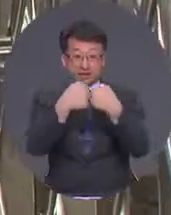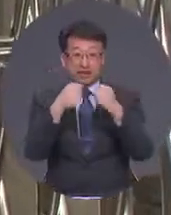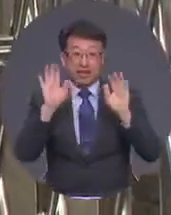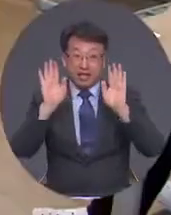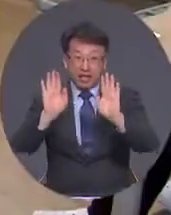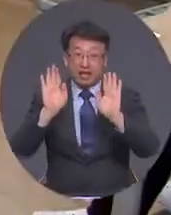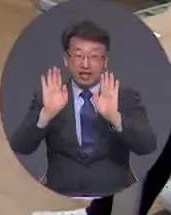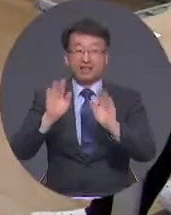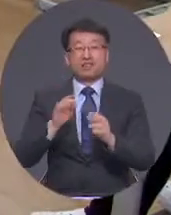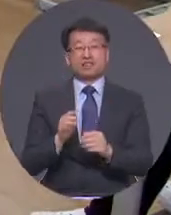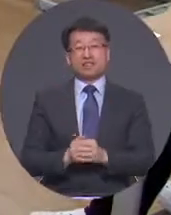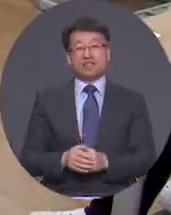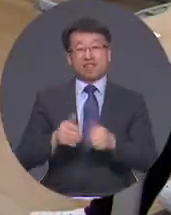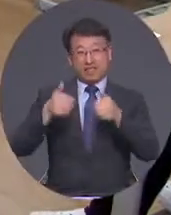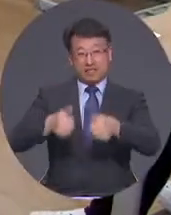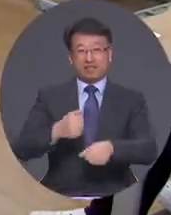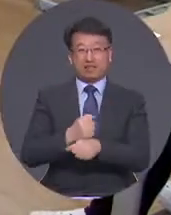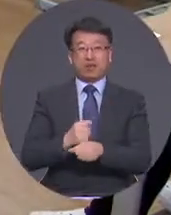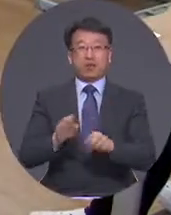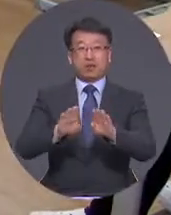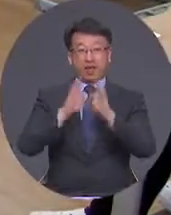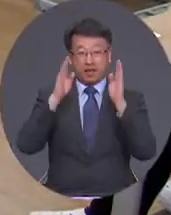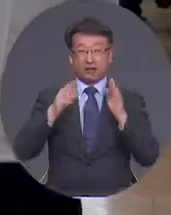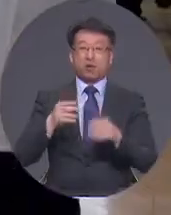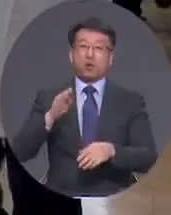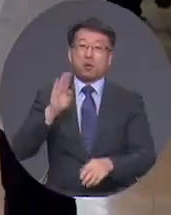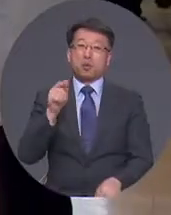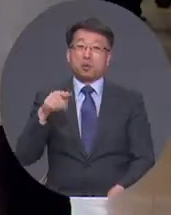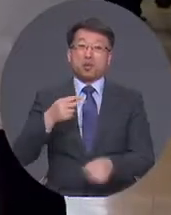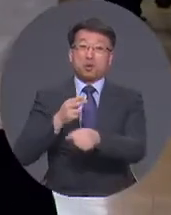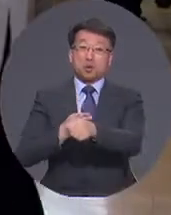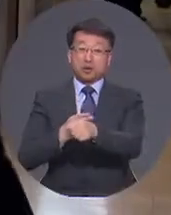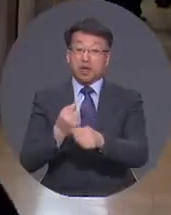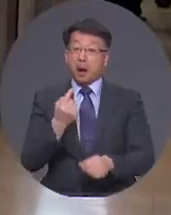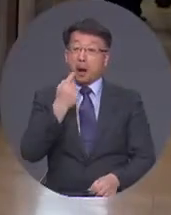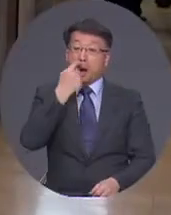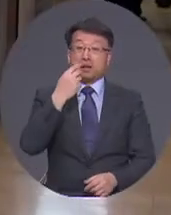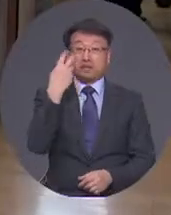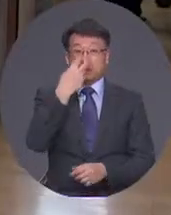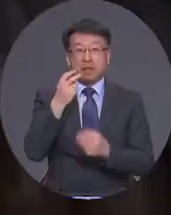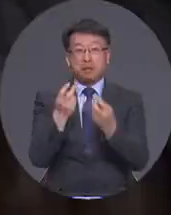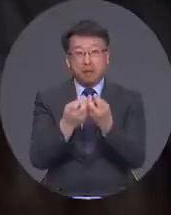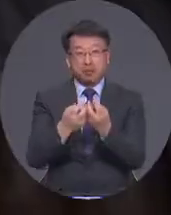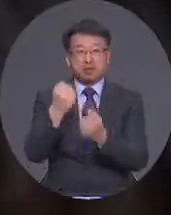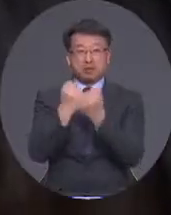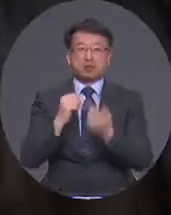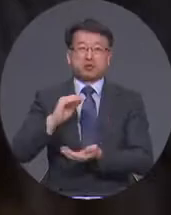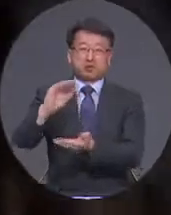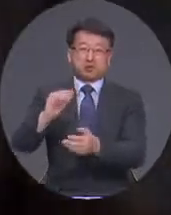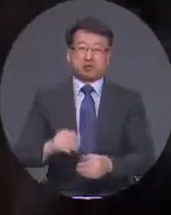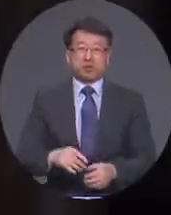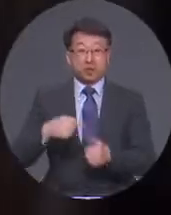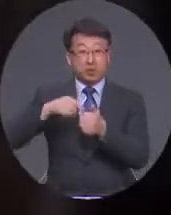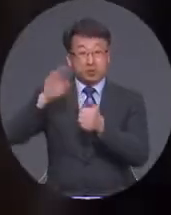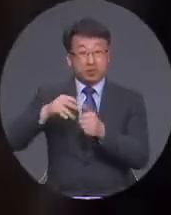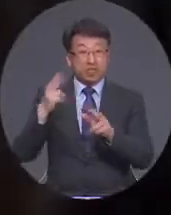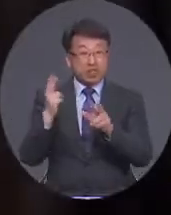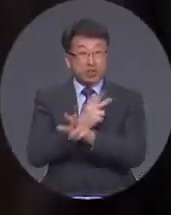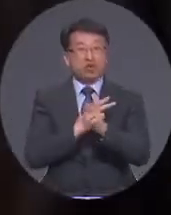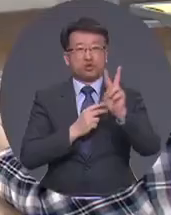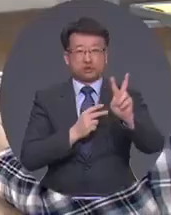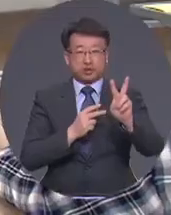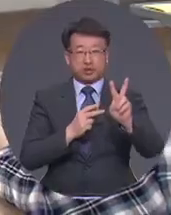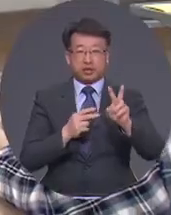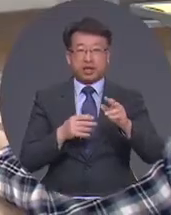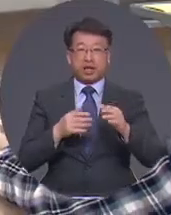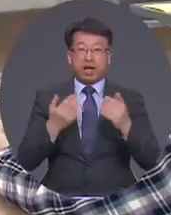건넵니다. 교실에선 개학식에 이어 보건교사가 자가진단 키트 사용법을 설명합니다. 교육부가 일주일에 두 번씩 등교